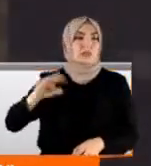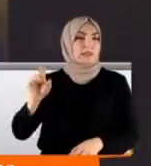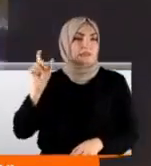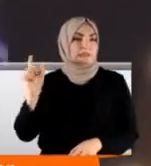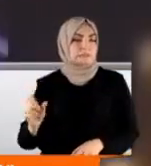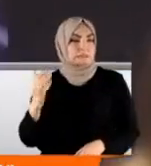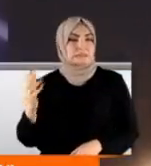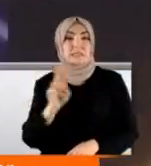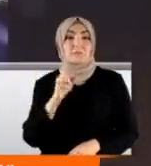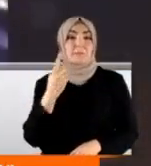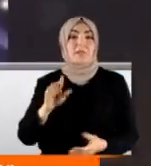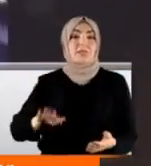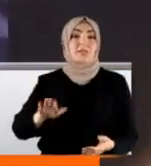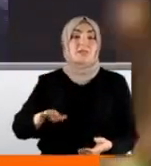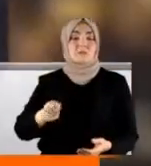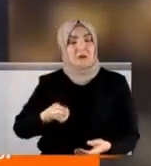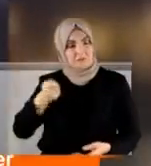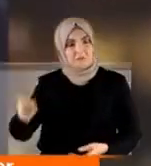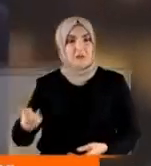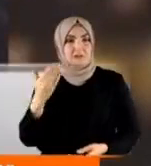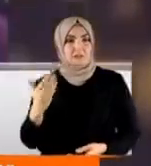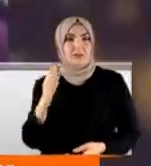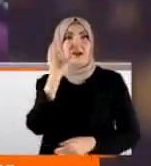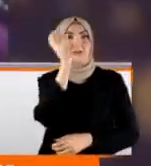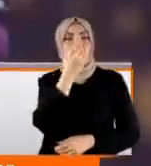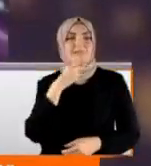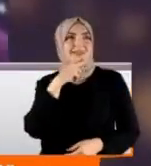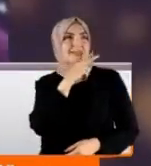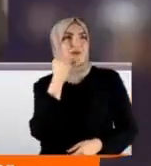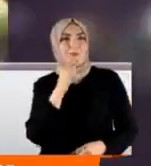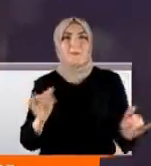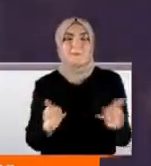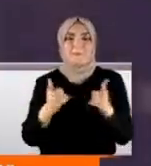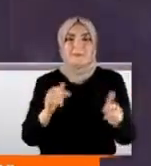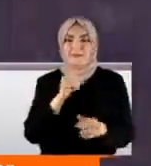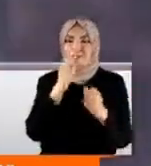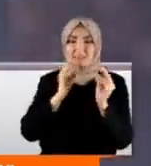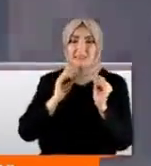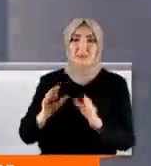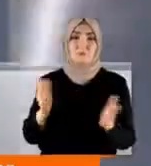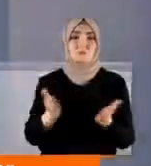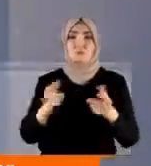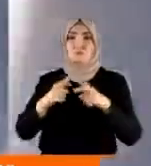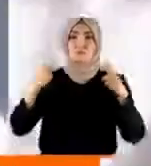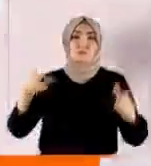ödendi. Atakule'nin renklendirilmesiyle yapılan partiye tepkiler de çığ gibi büyüdü.